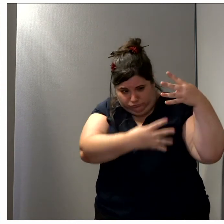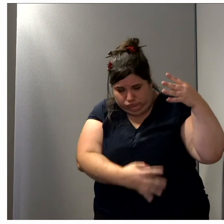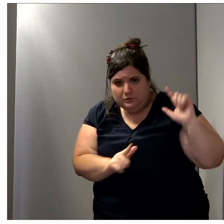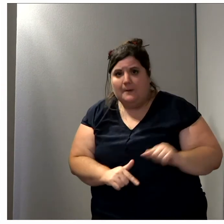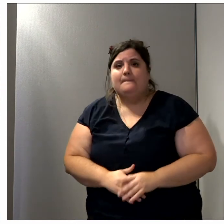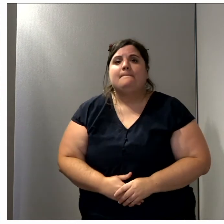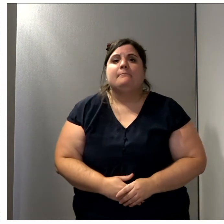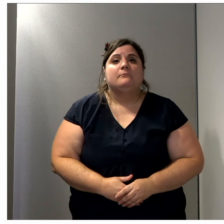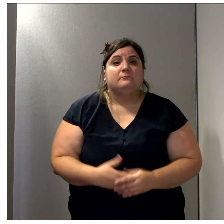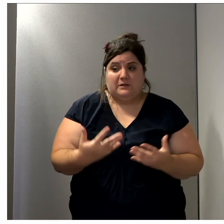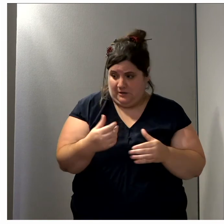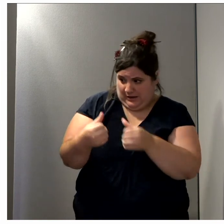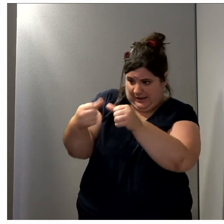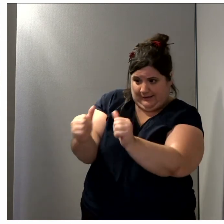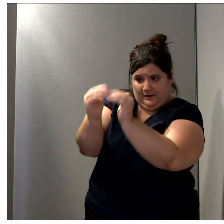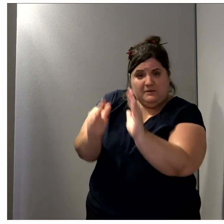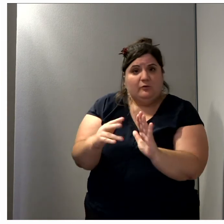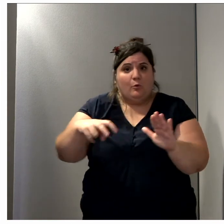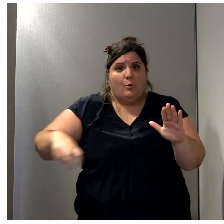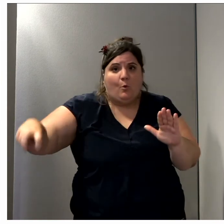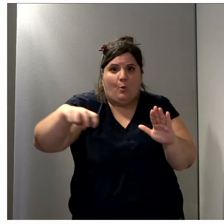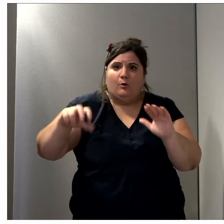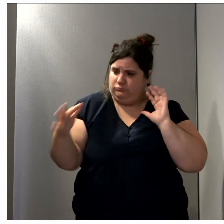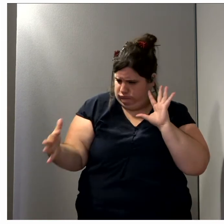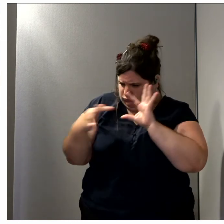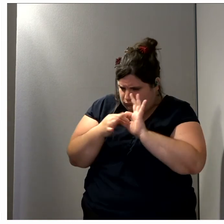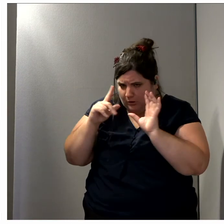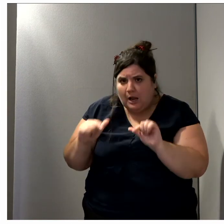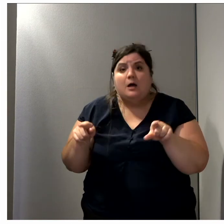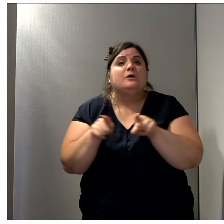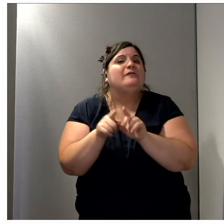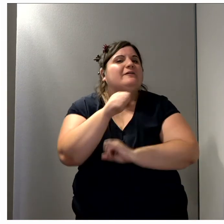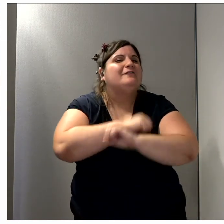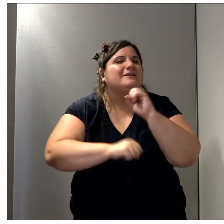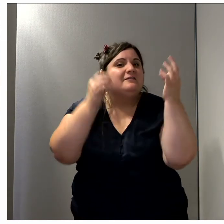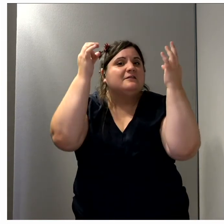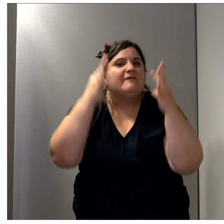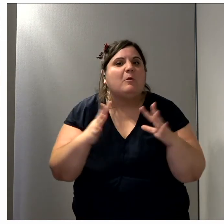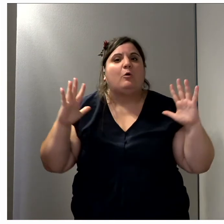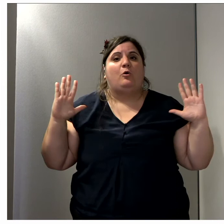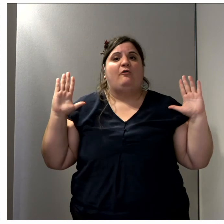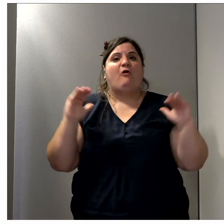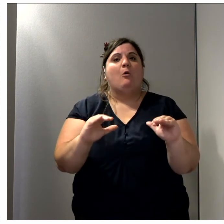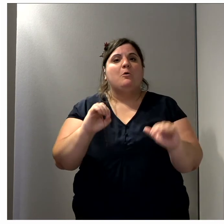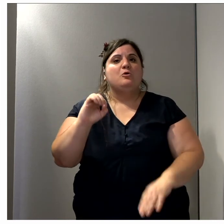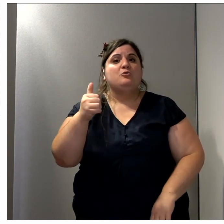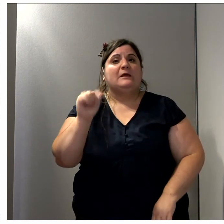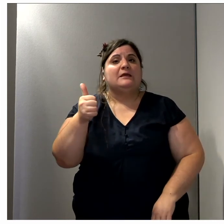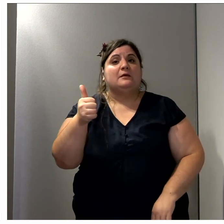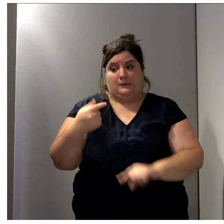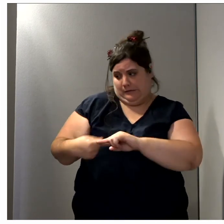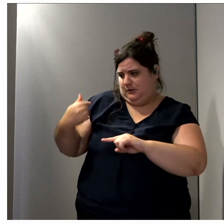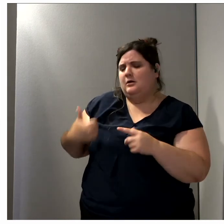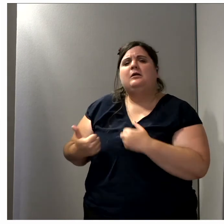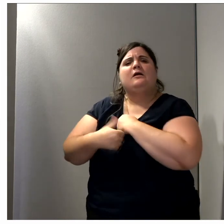confinements et même de tenir un forum numérique suivi par plus d'un millier de personnes lors de la Semaine européenne